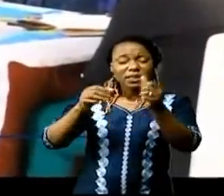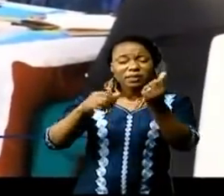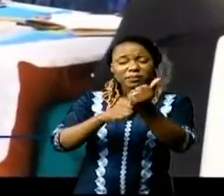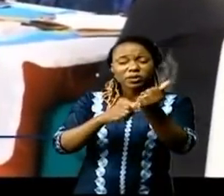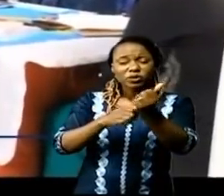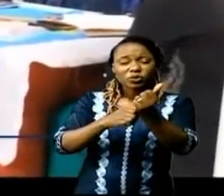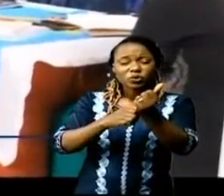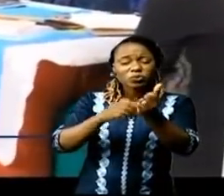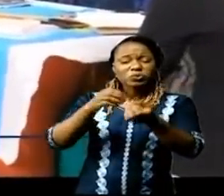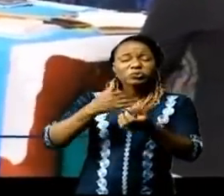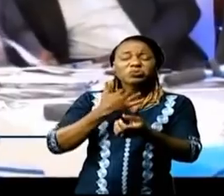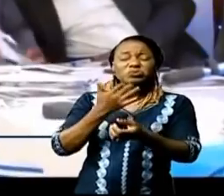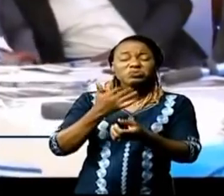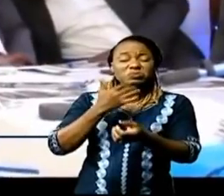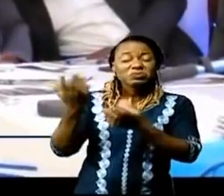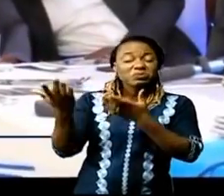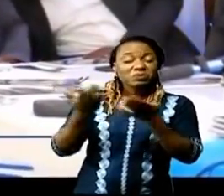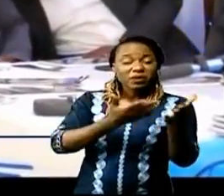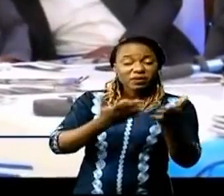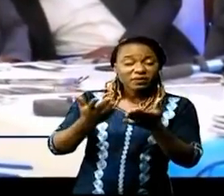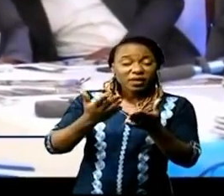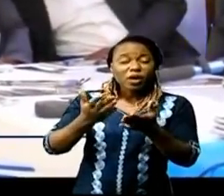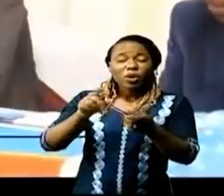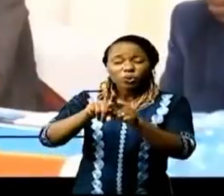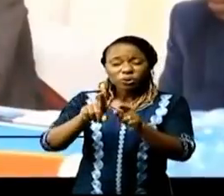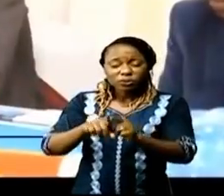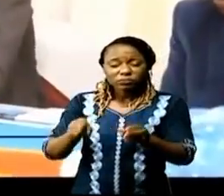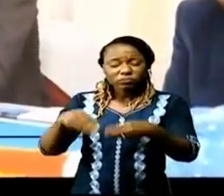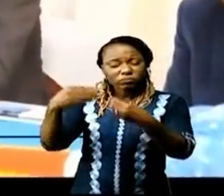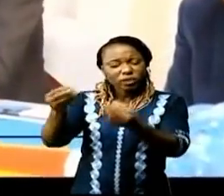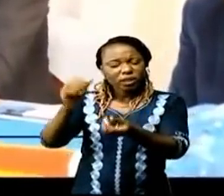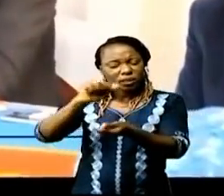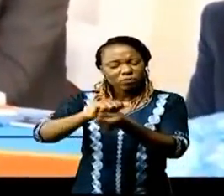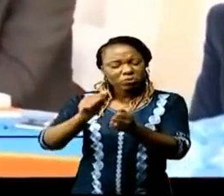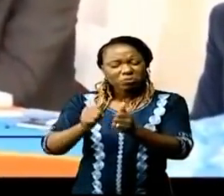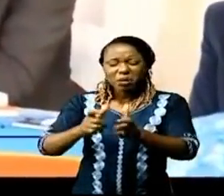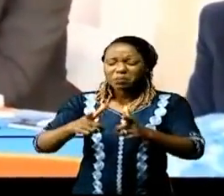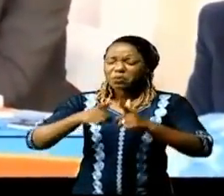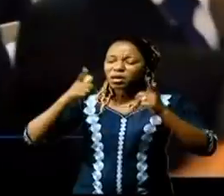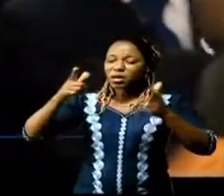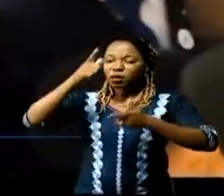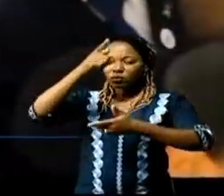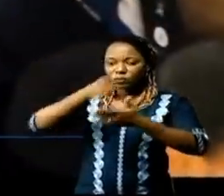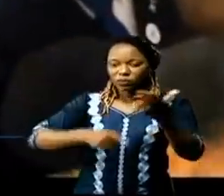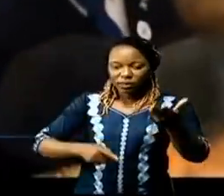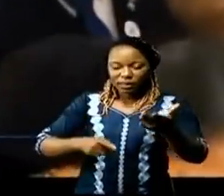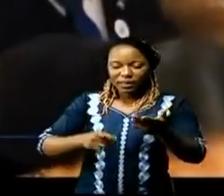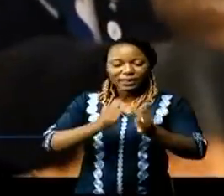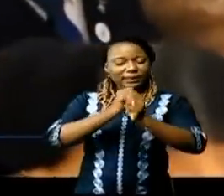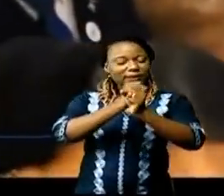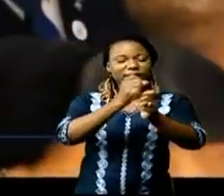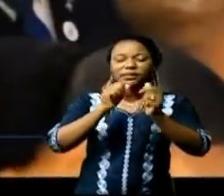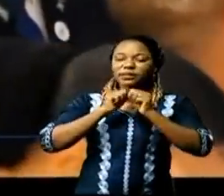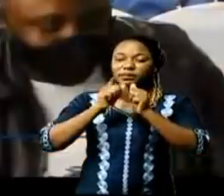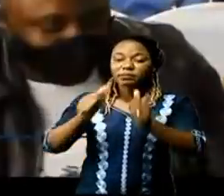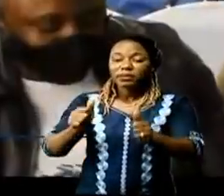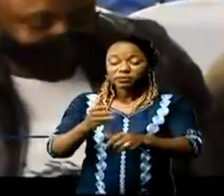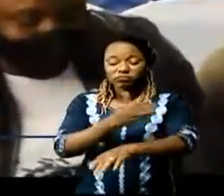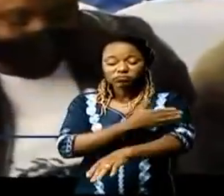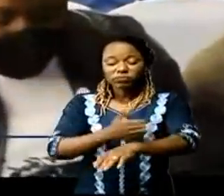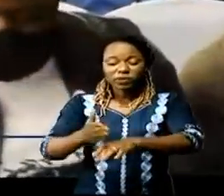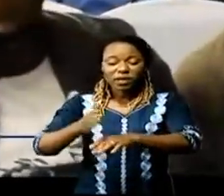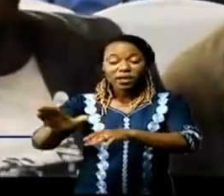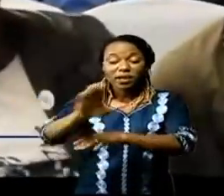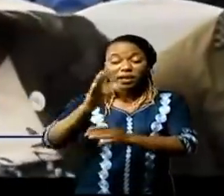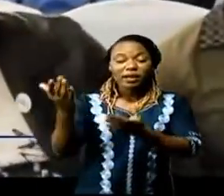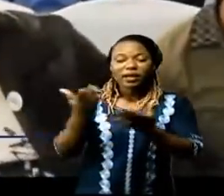aux membres de la FEC les grands problèmes alors qu'ils rencontrent. C'est notamment l'insécurité qui freine leurs